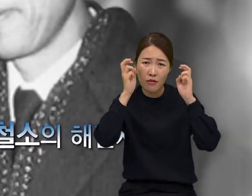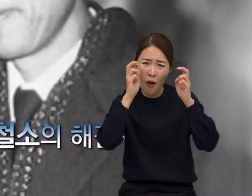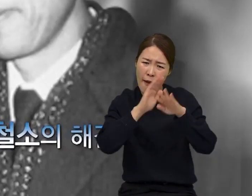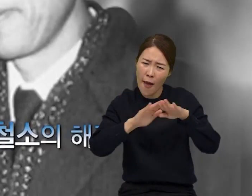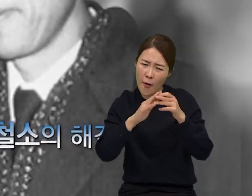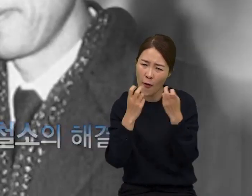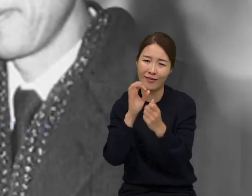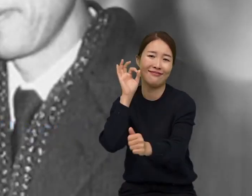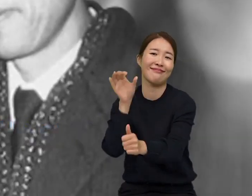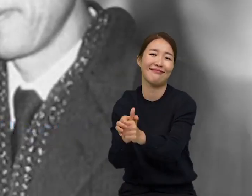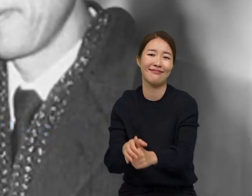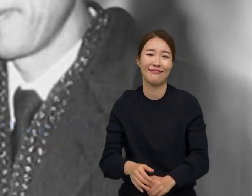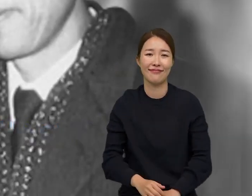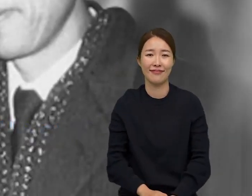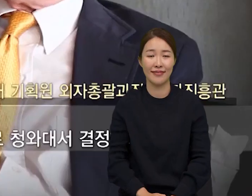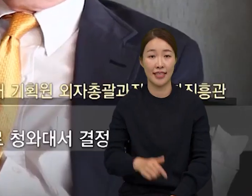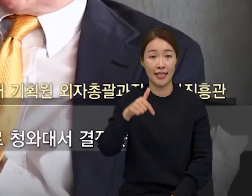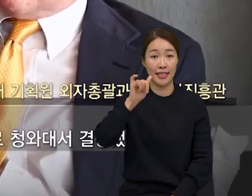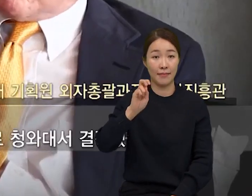해결사로 투입했다.